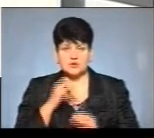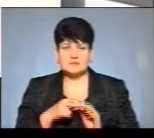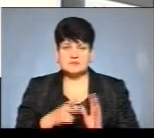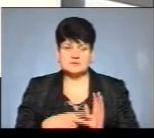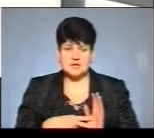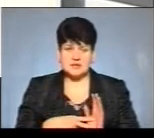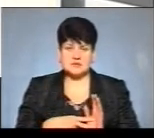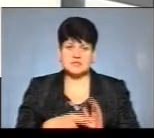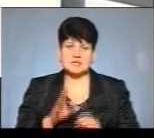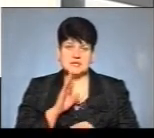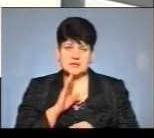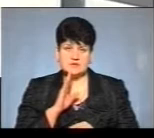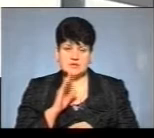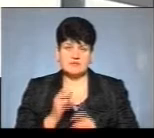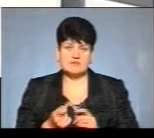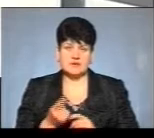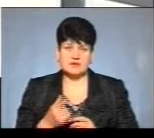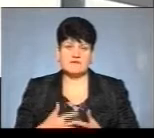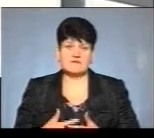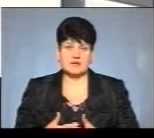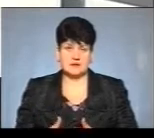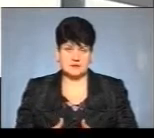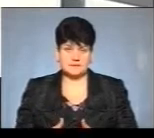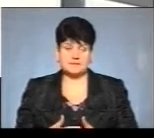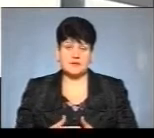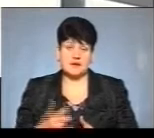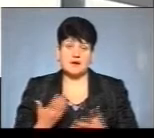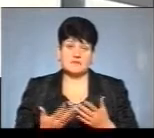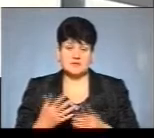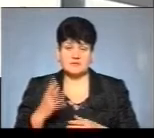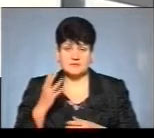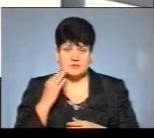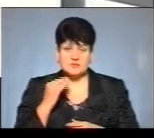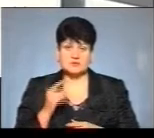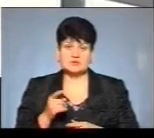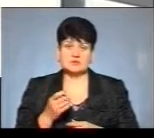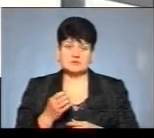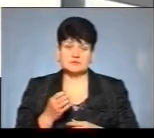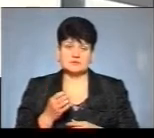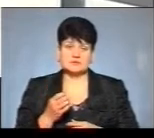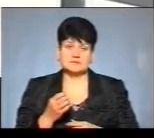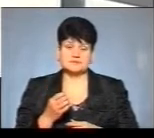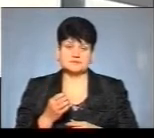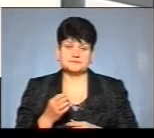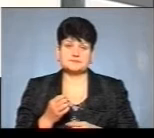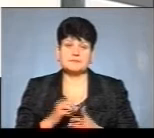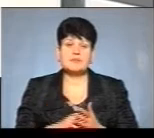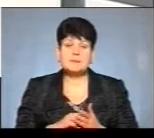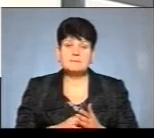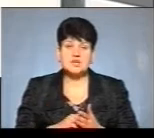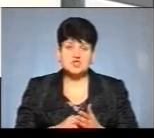17, це дівчина виявлена при вагітності, але рахується ще дитиною, так як неповнолітня.